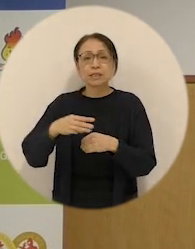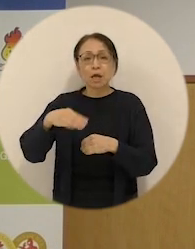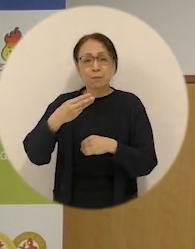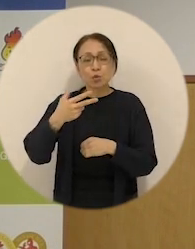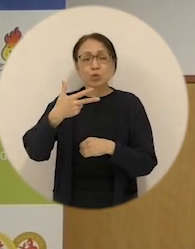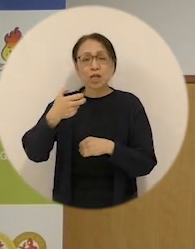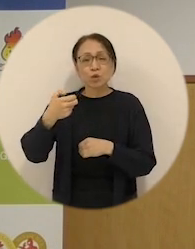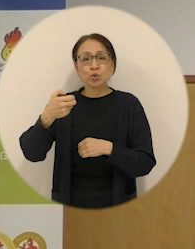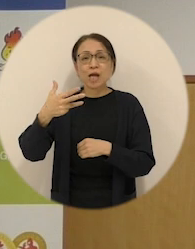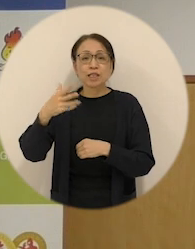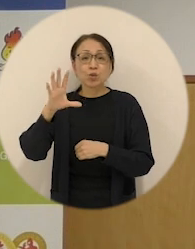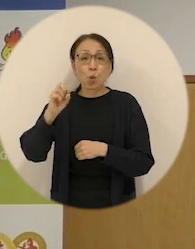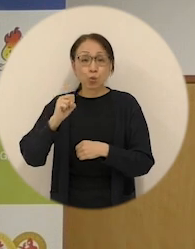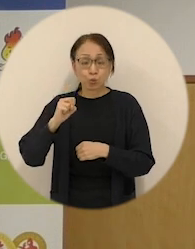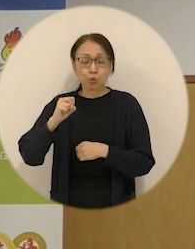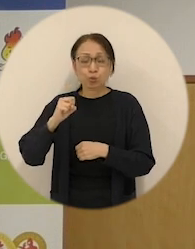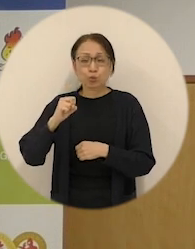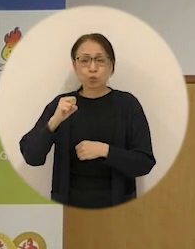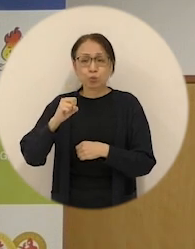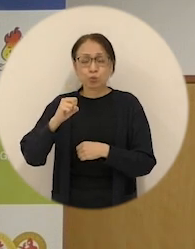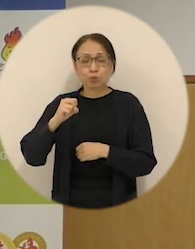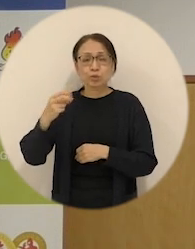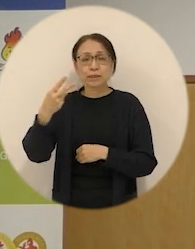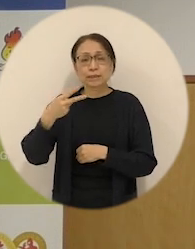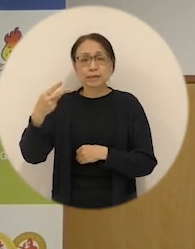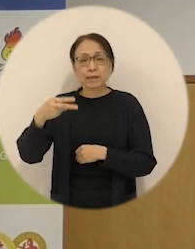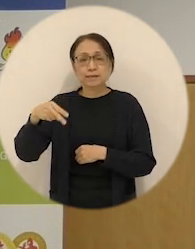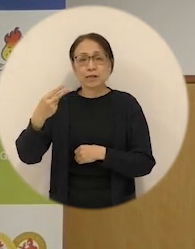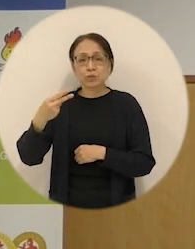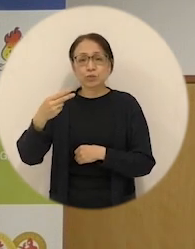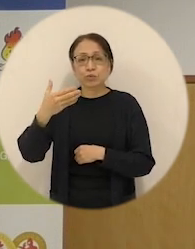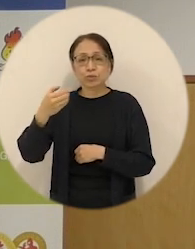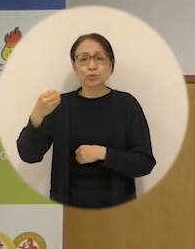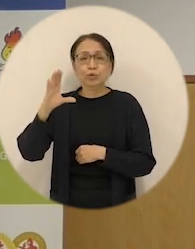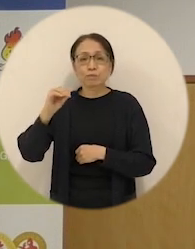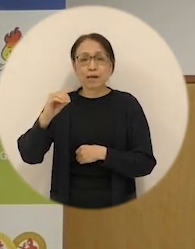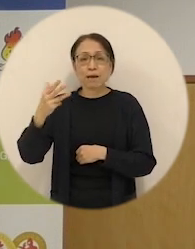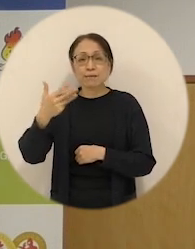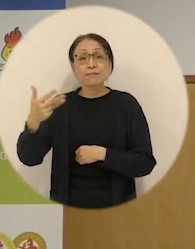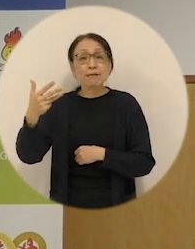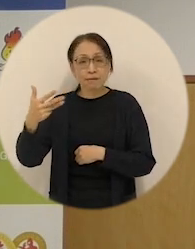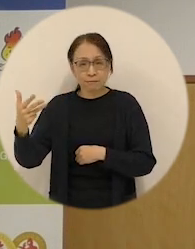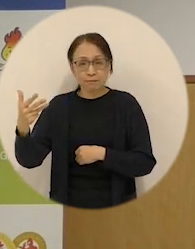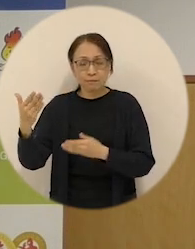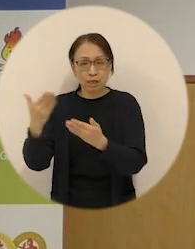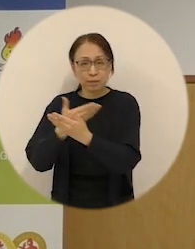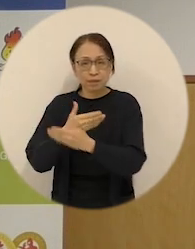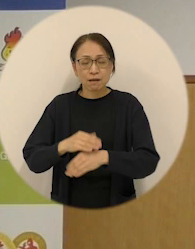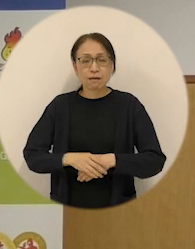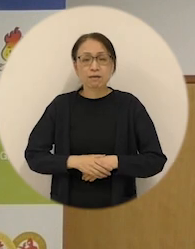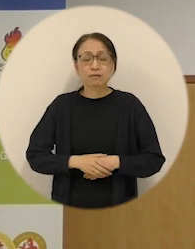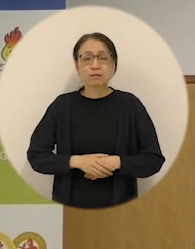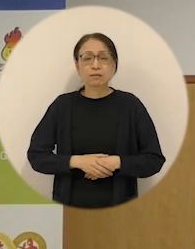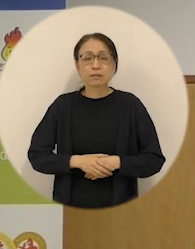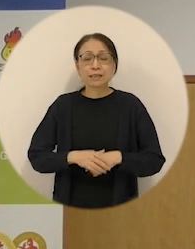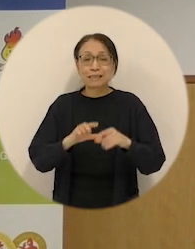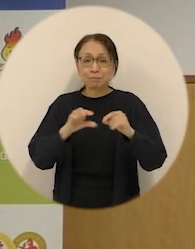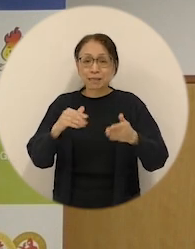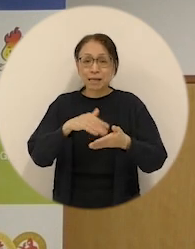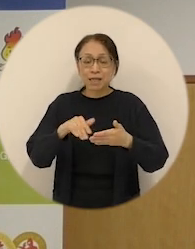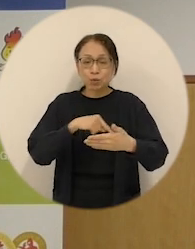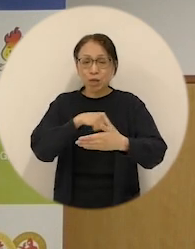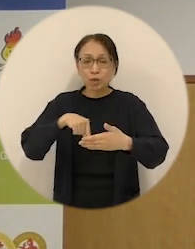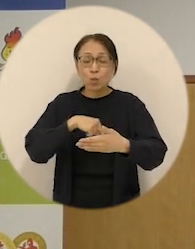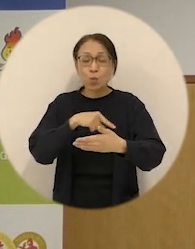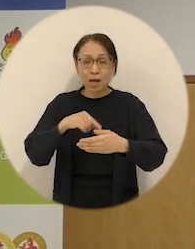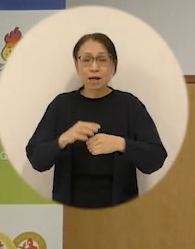378億2290万8000円となります。 一般会計の主な内容